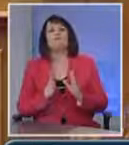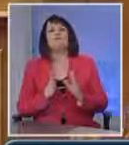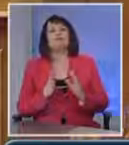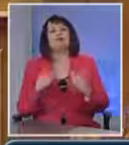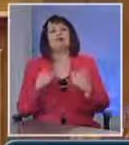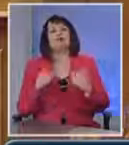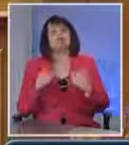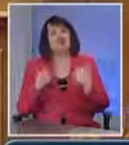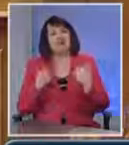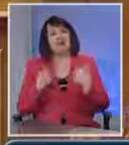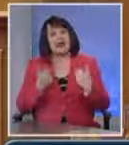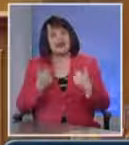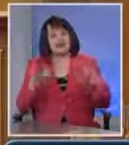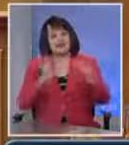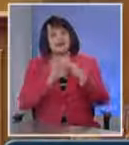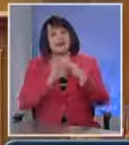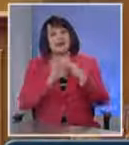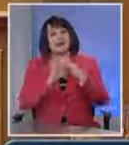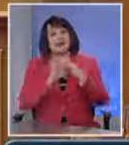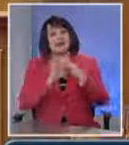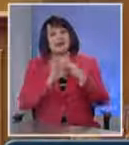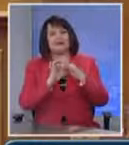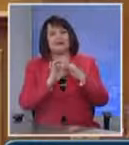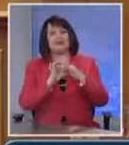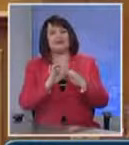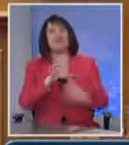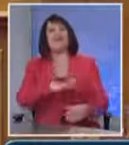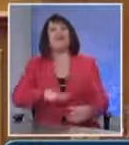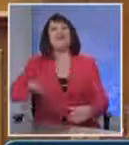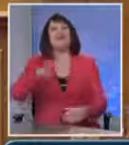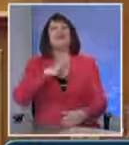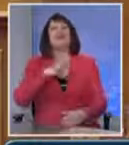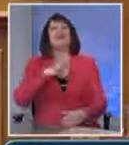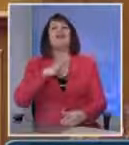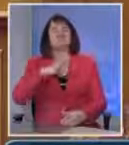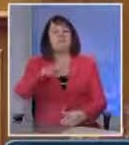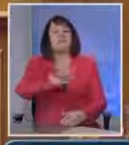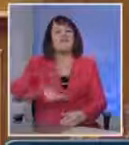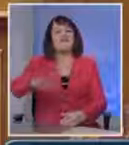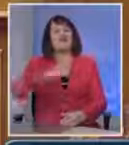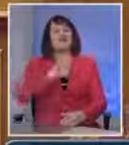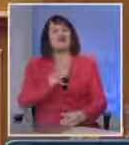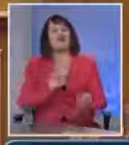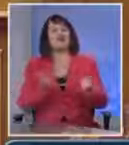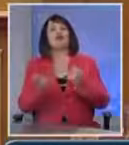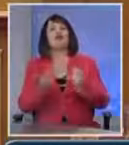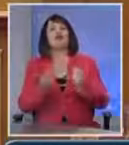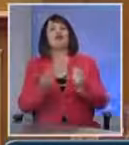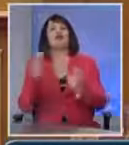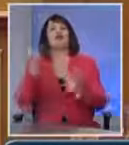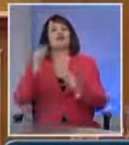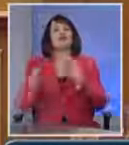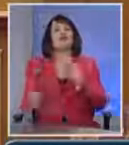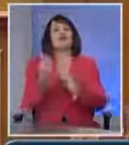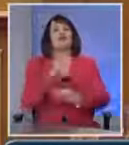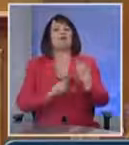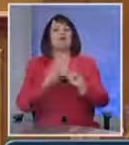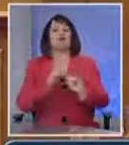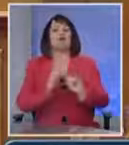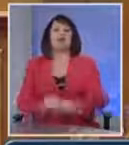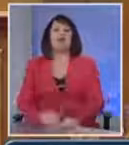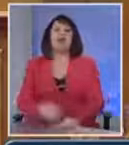σύμμαχος θέλει τις μεγάλες περιφέρειες, γιατί όπως είπε, μόνο έτσι μπορεί να ελέξει ποιοι θα εκλεγούν βουλευτές.